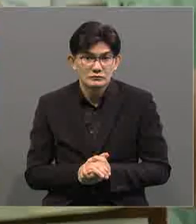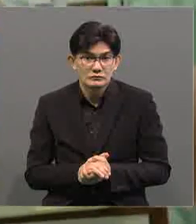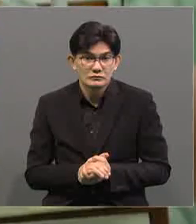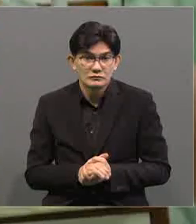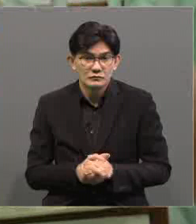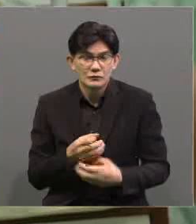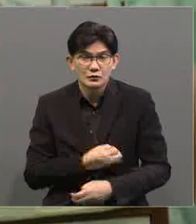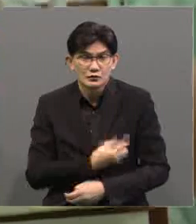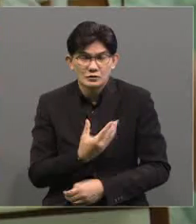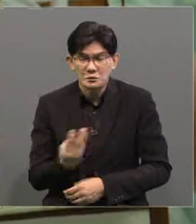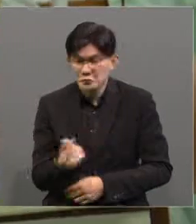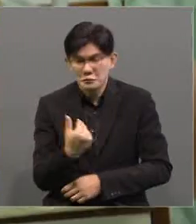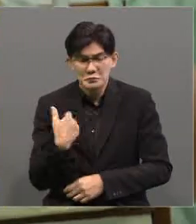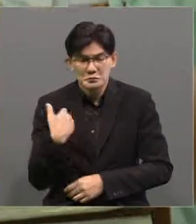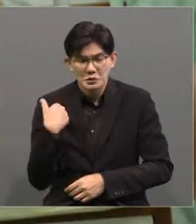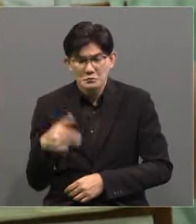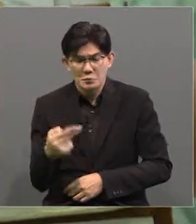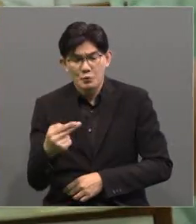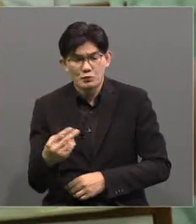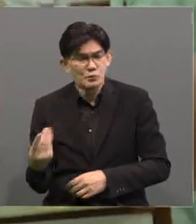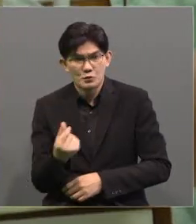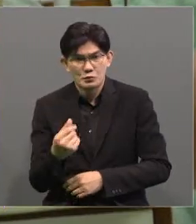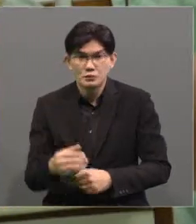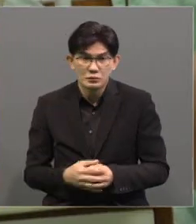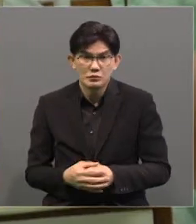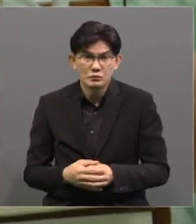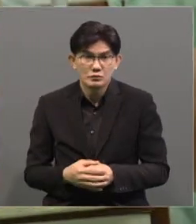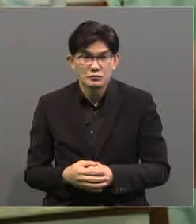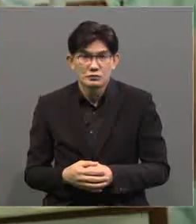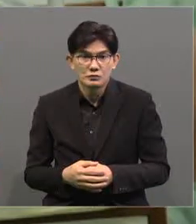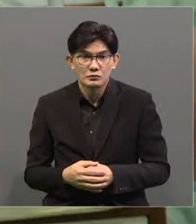ตกใจครับมันเร็วครับมันเหตุการณ์มันเกิดขึ้นเร็ว